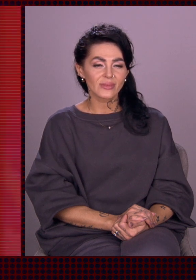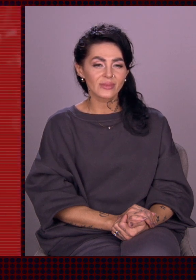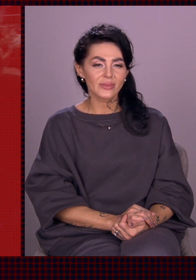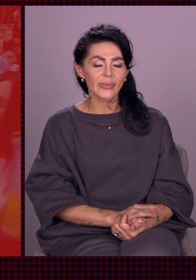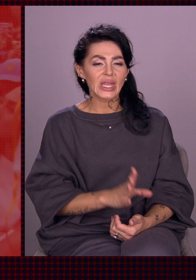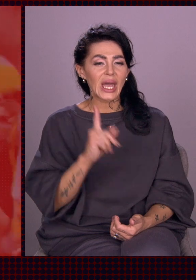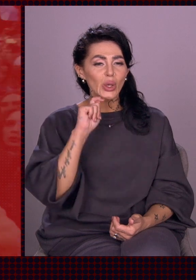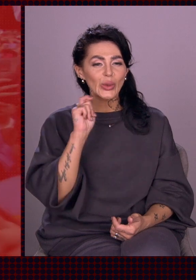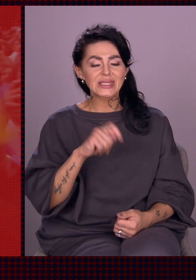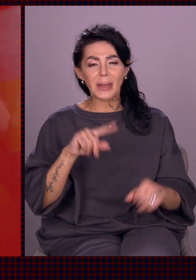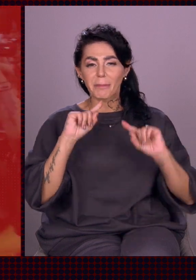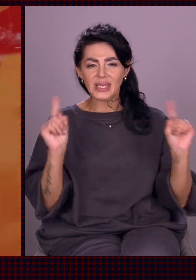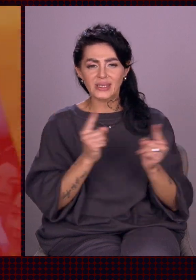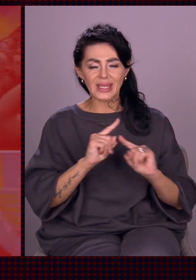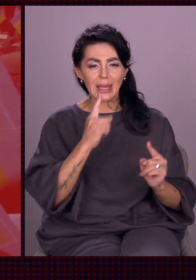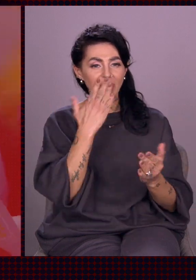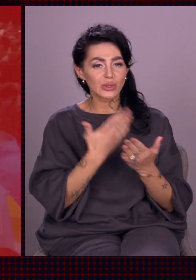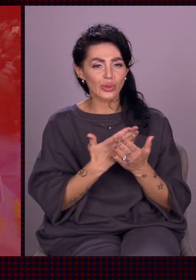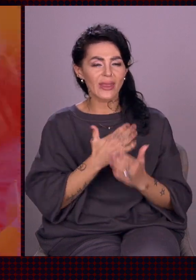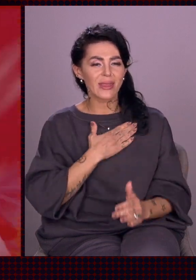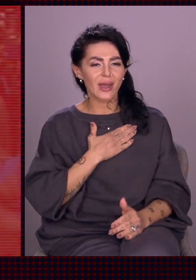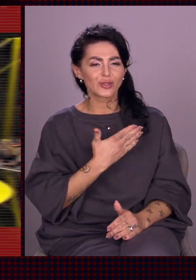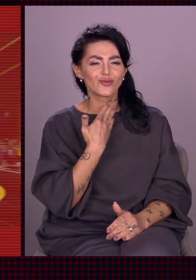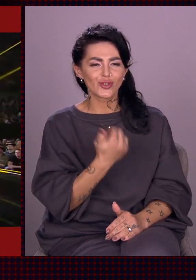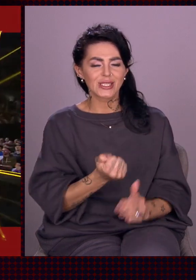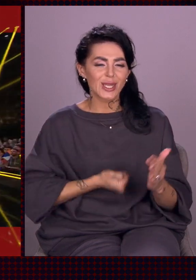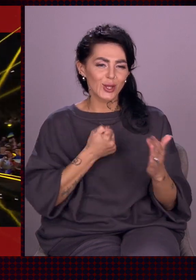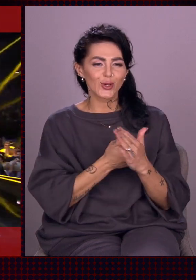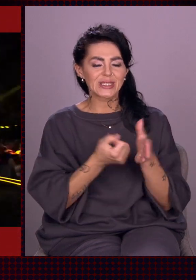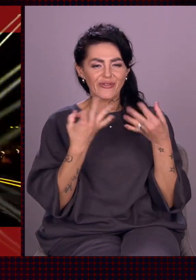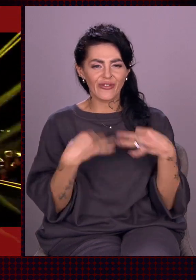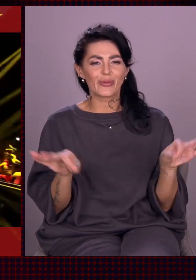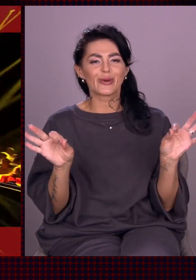Українська пісня демонструє нашу жагу до свободи.